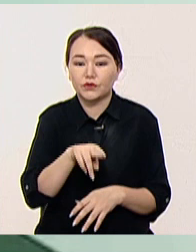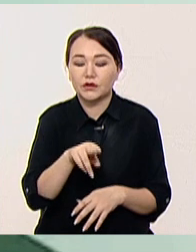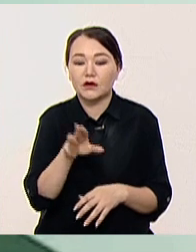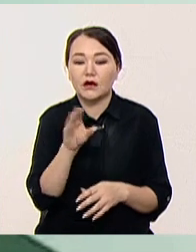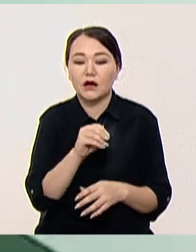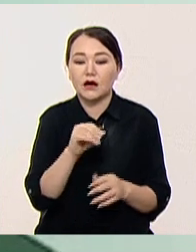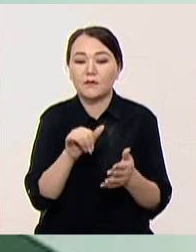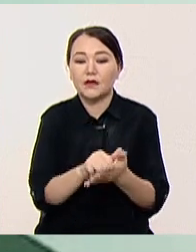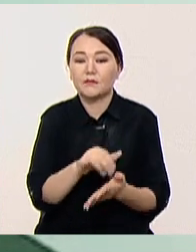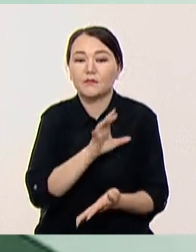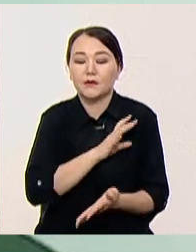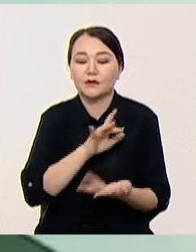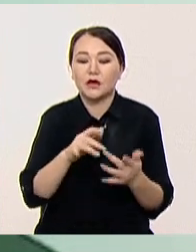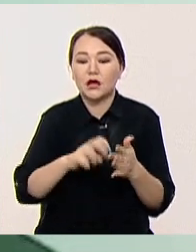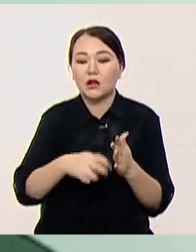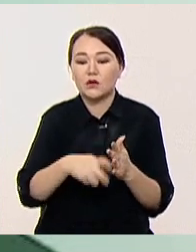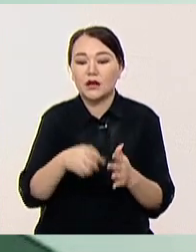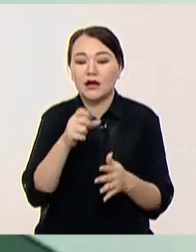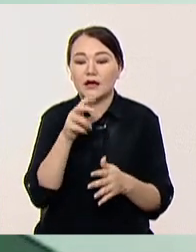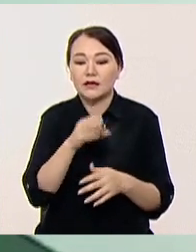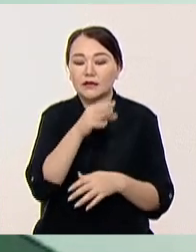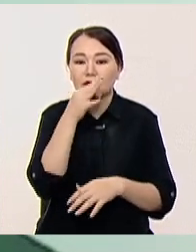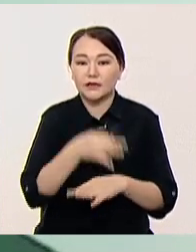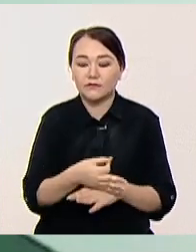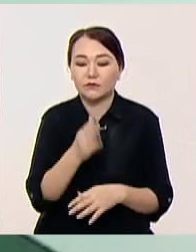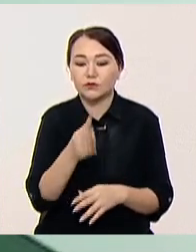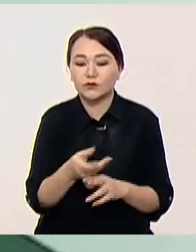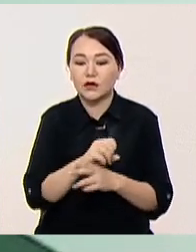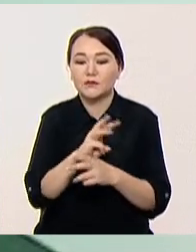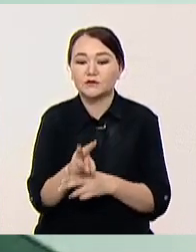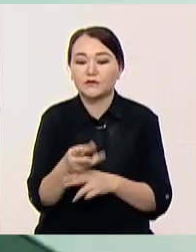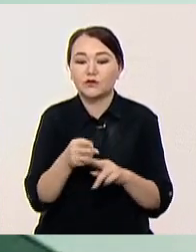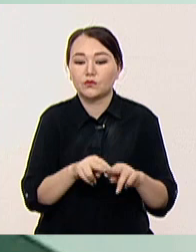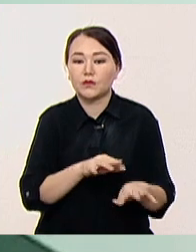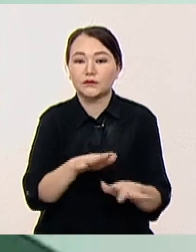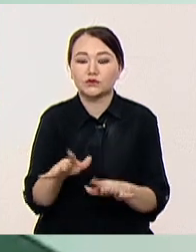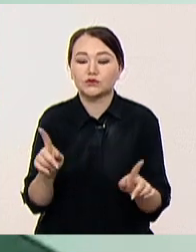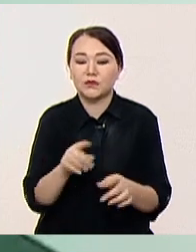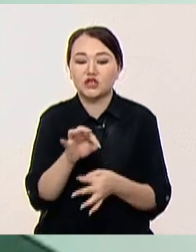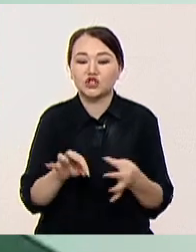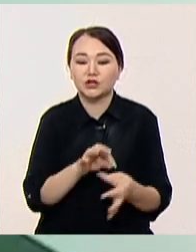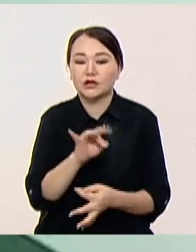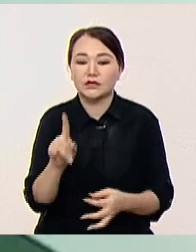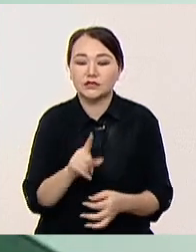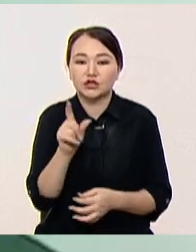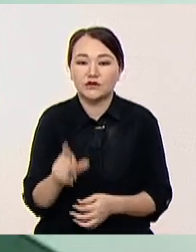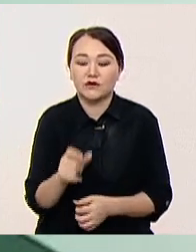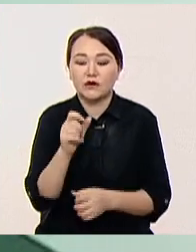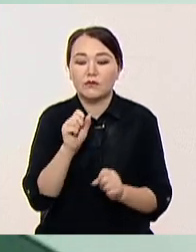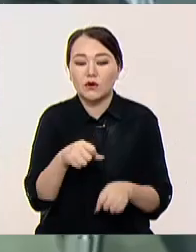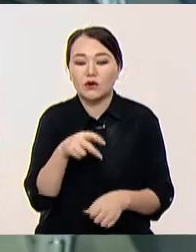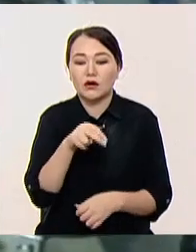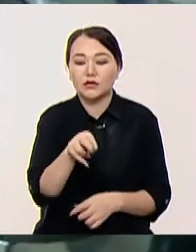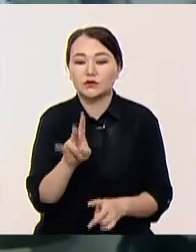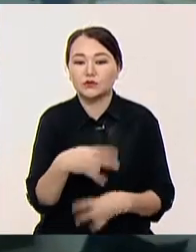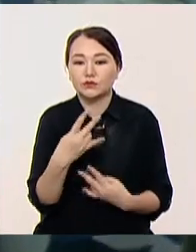платформы будут налоговым агентом, то есть они обеспечат вот эту вот процедуру, чтобы лишний раз работники могли никуда не